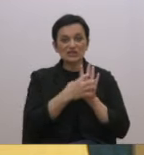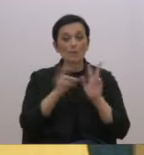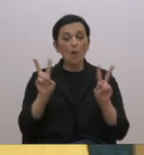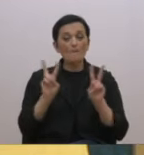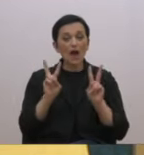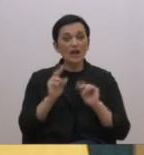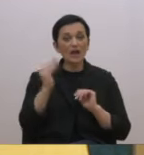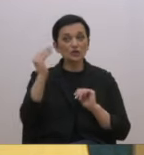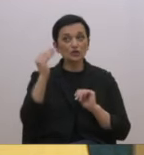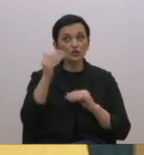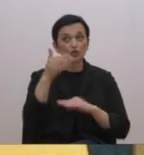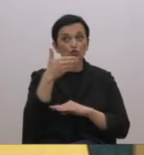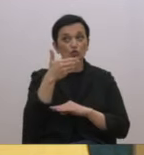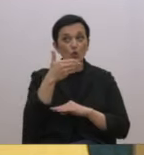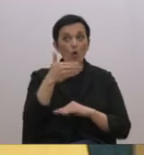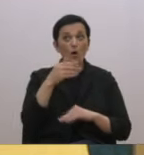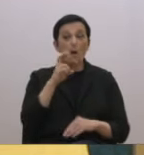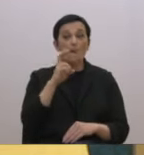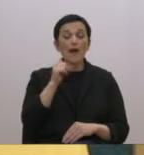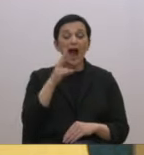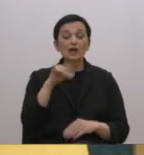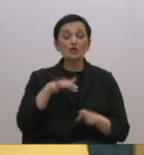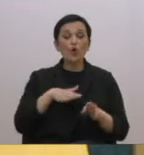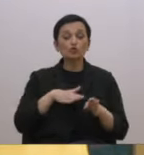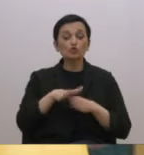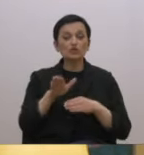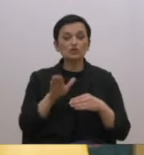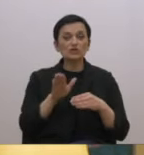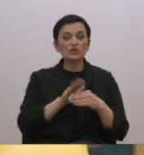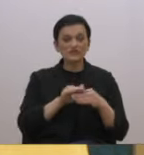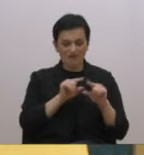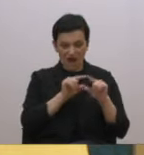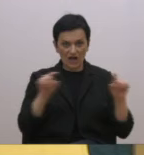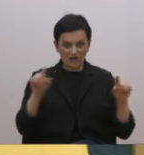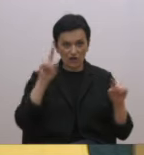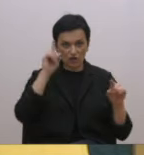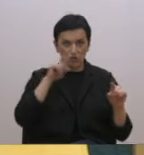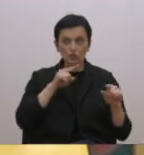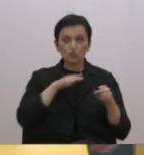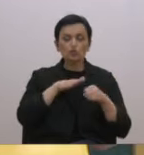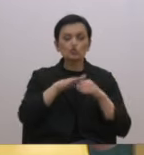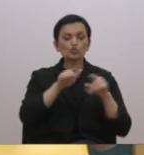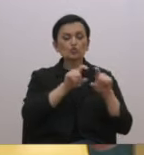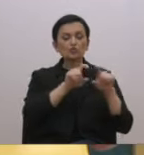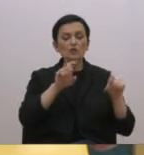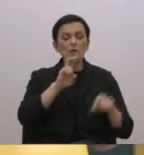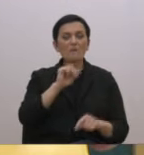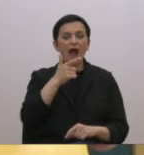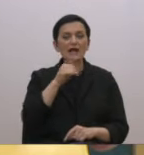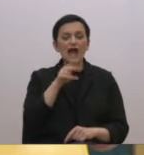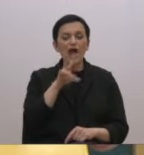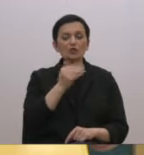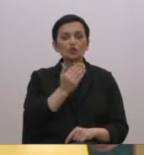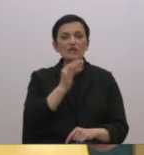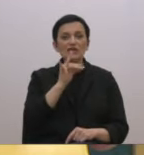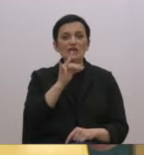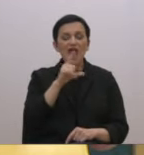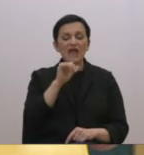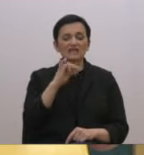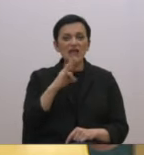დროშა. ბაგრატიონების სრული გვარი იცით როგორია? სრული გვარი ბაგრატიონების.